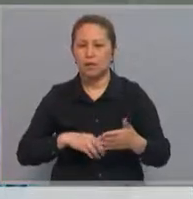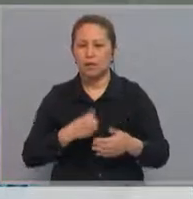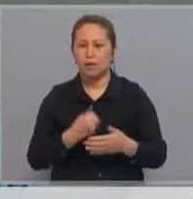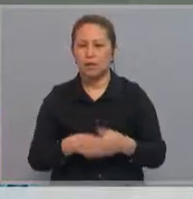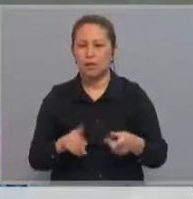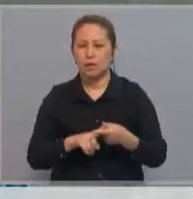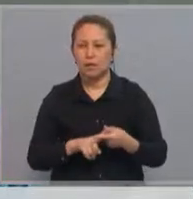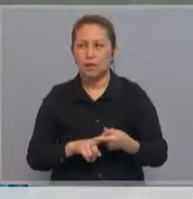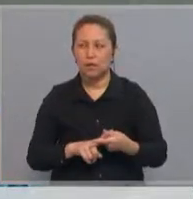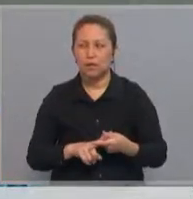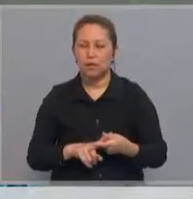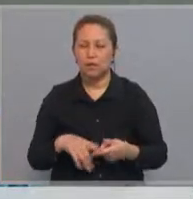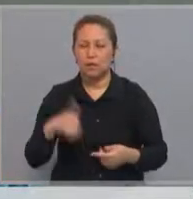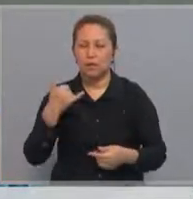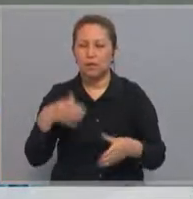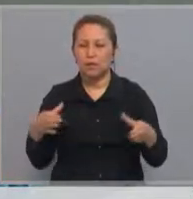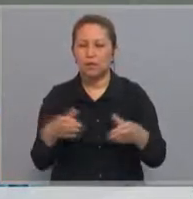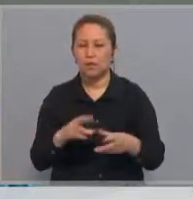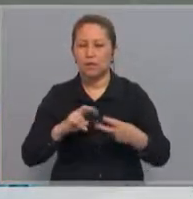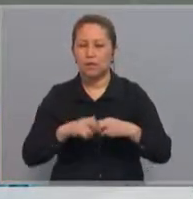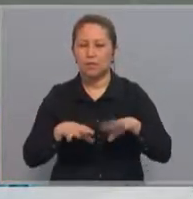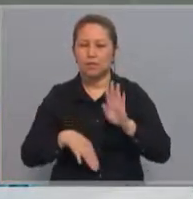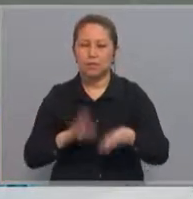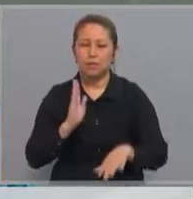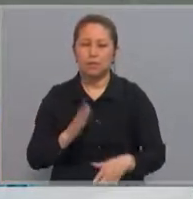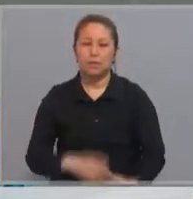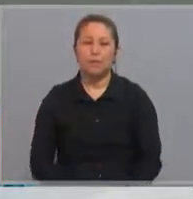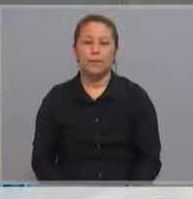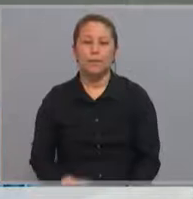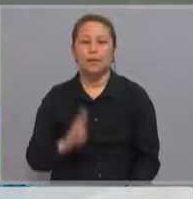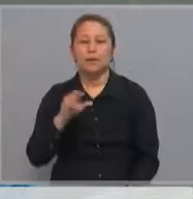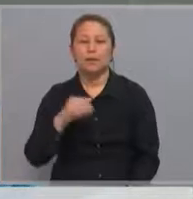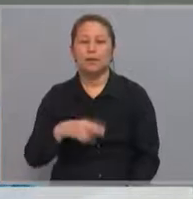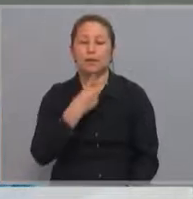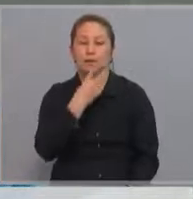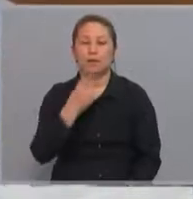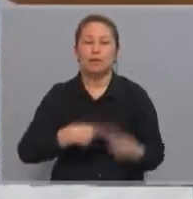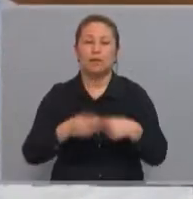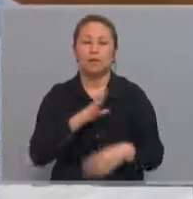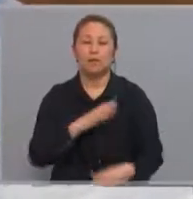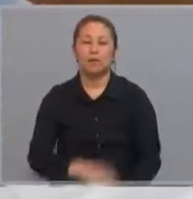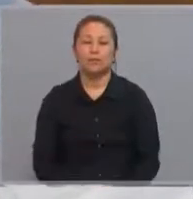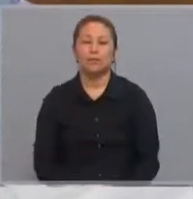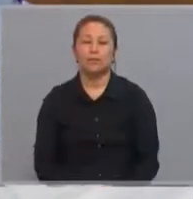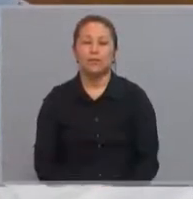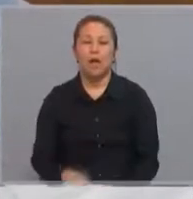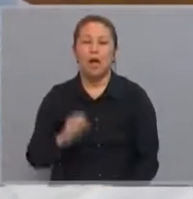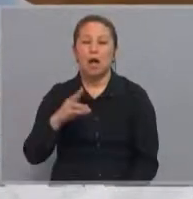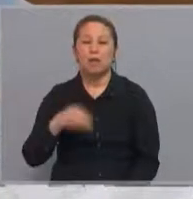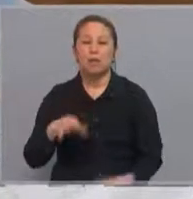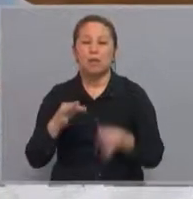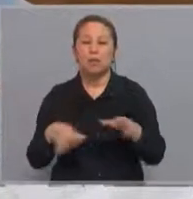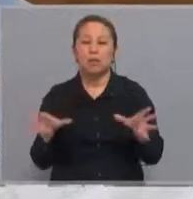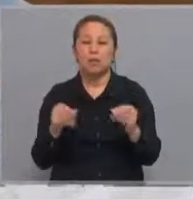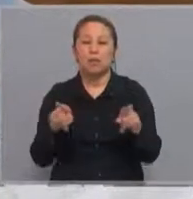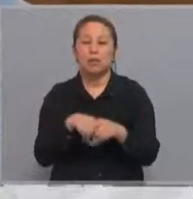шығындар ескеріп, мобильді топтың араласуымен мәселе оң шешімін тапты. Яғни контейнерлер серіктестікке қайтарылды. Атамекен палатасы прокуратурамен